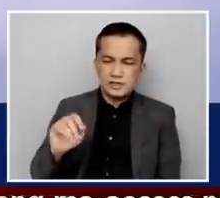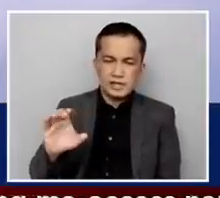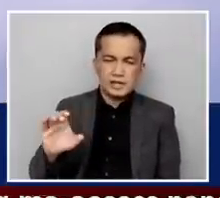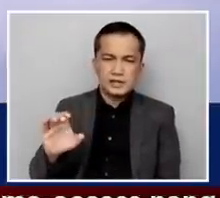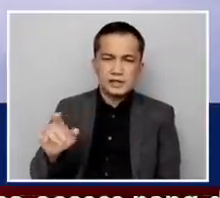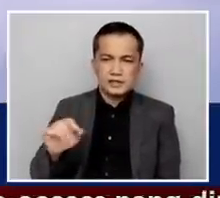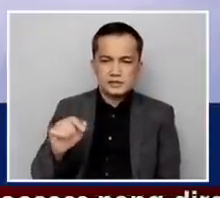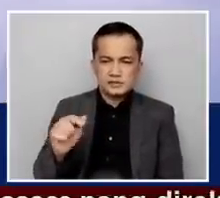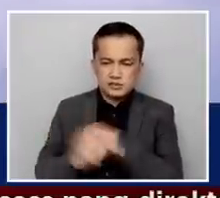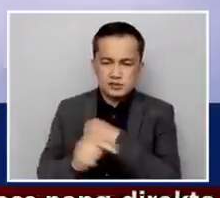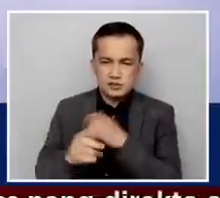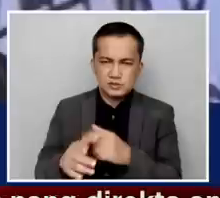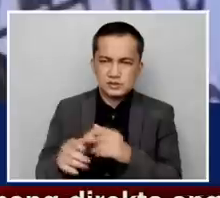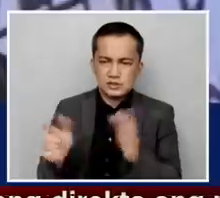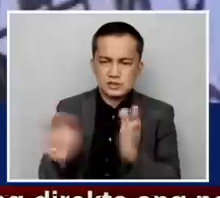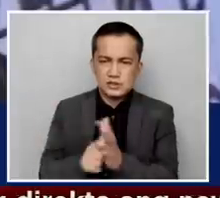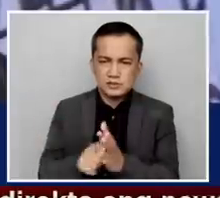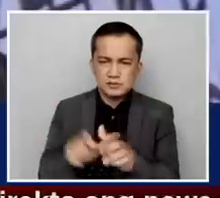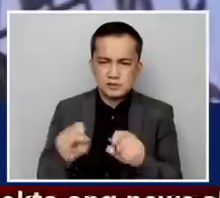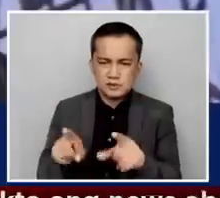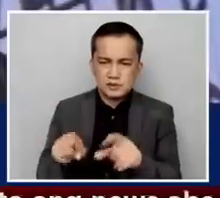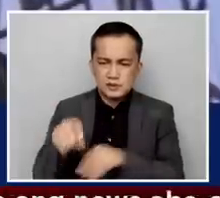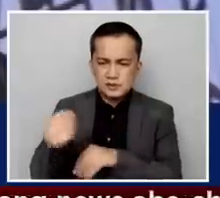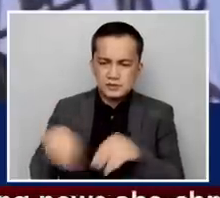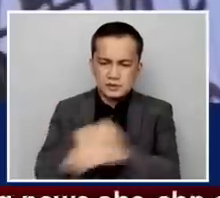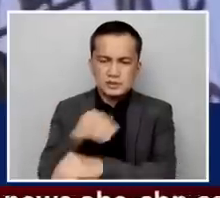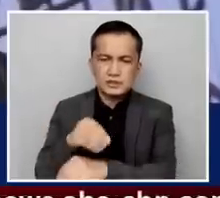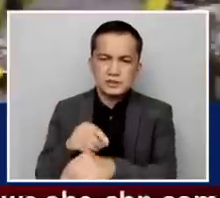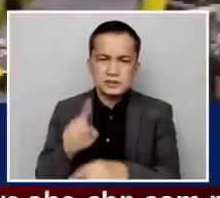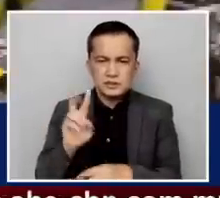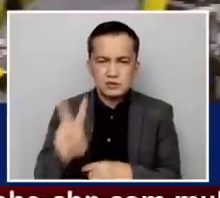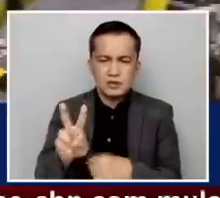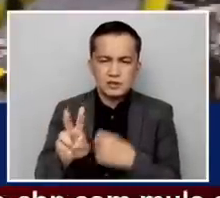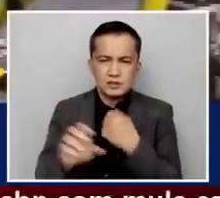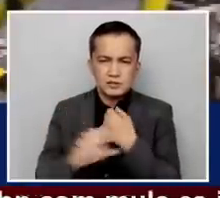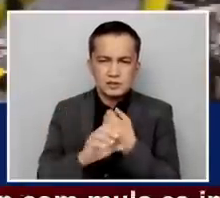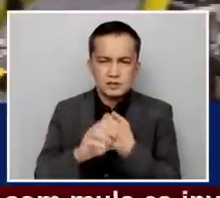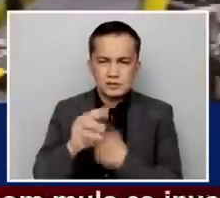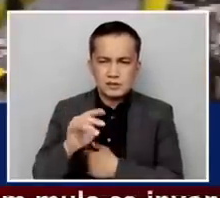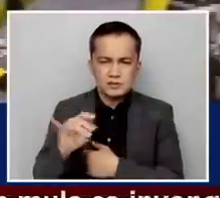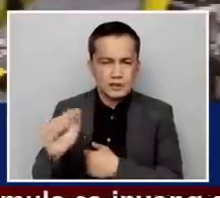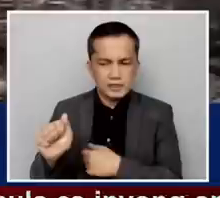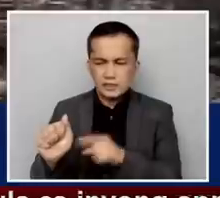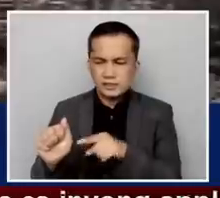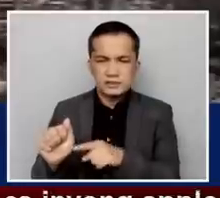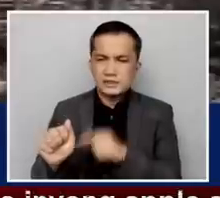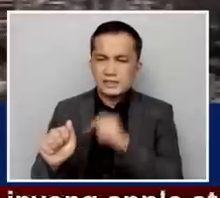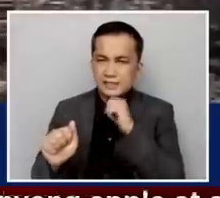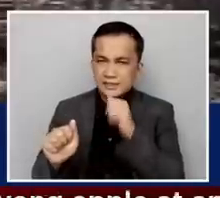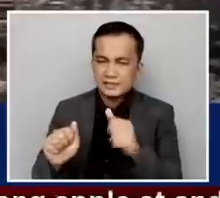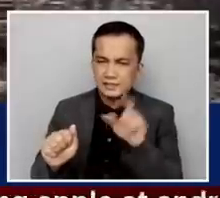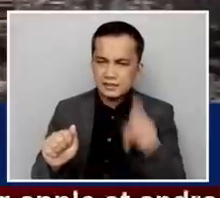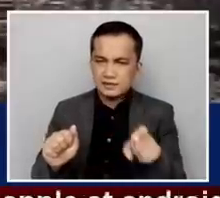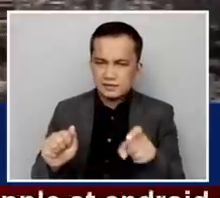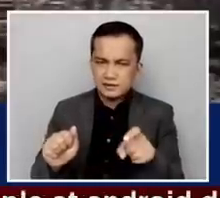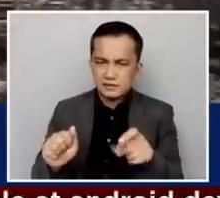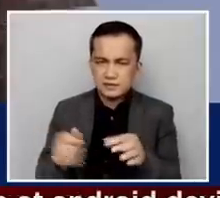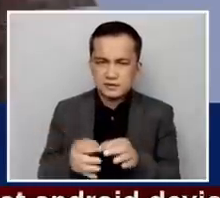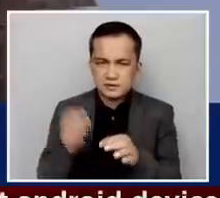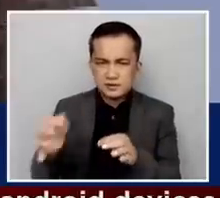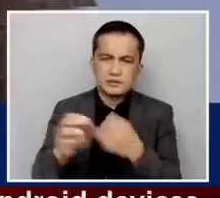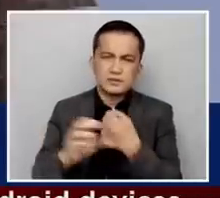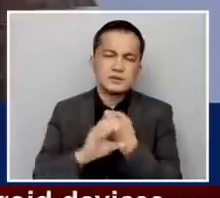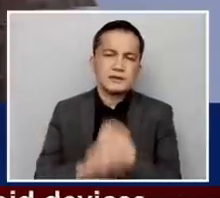ang ginawang bentahan at palitan ng dalawang kontraktor ng Malampaya at hindi na dapat i-extend ang